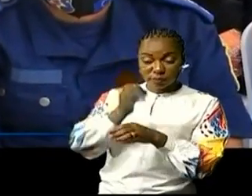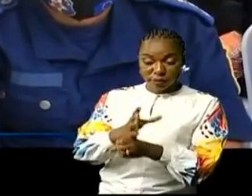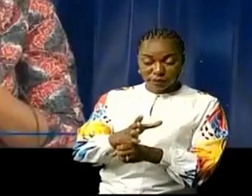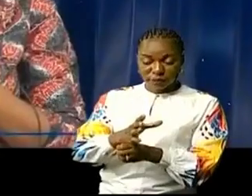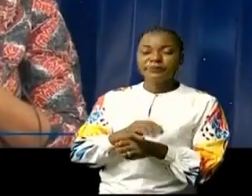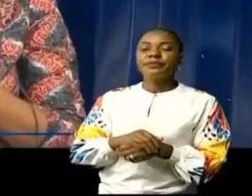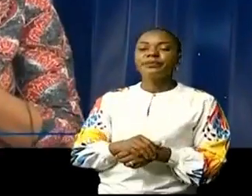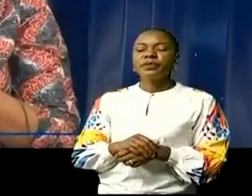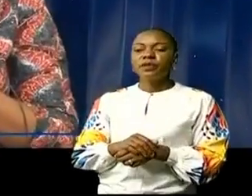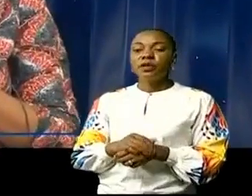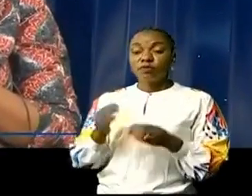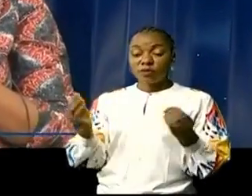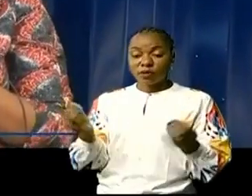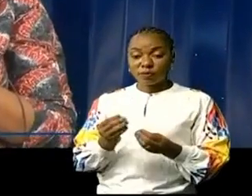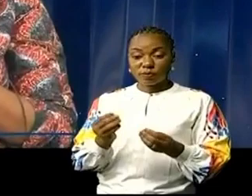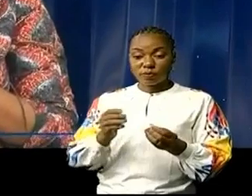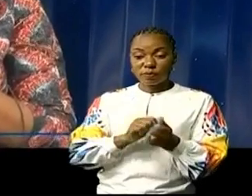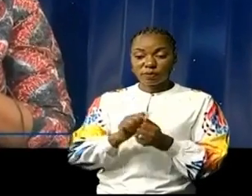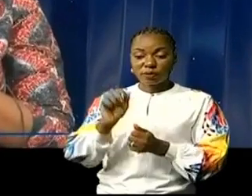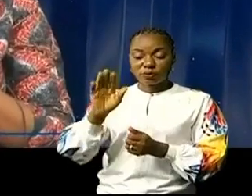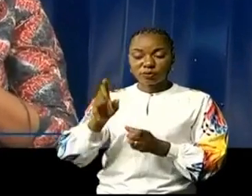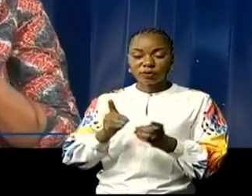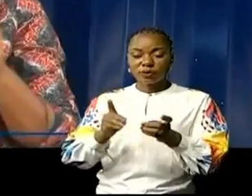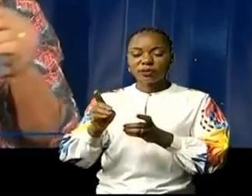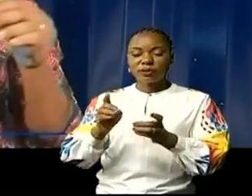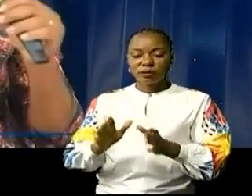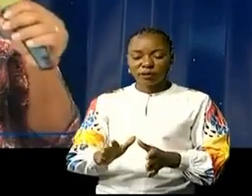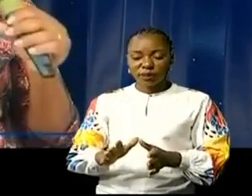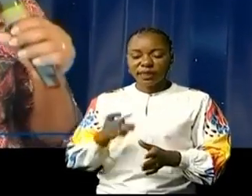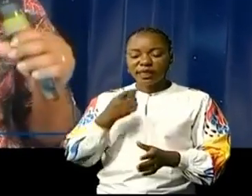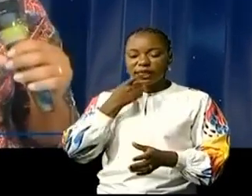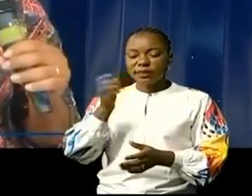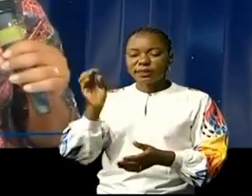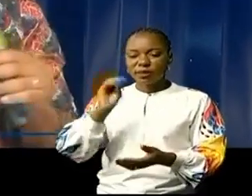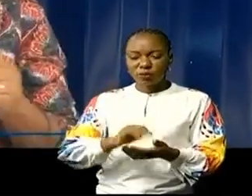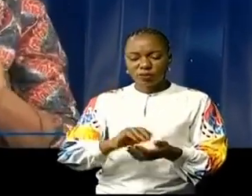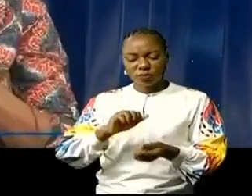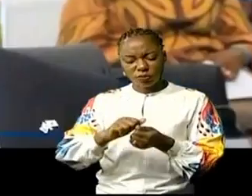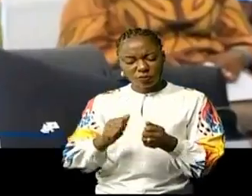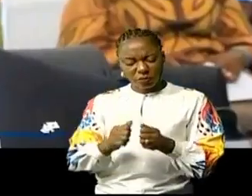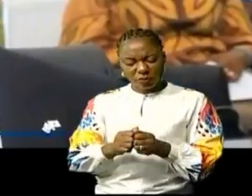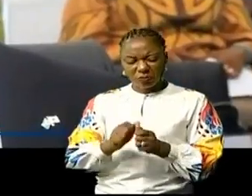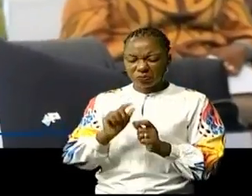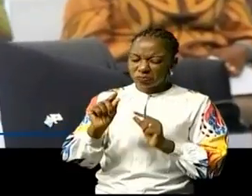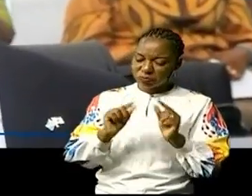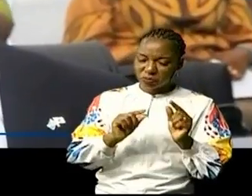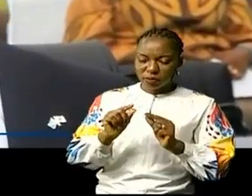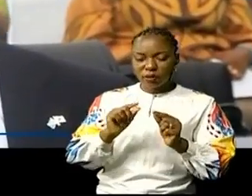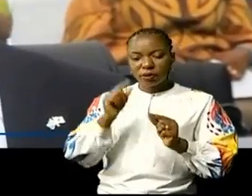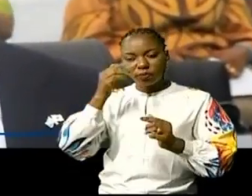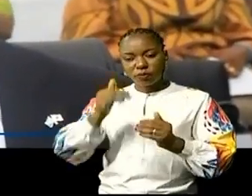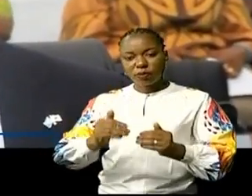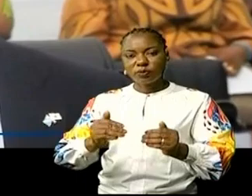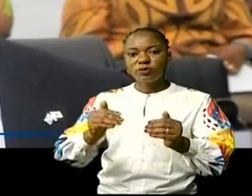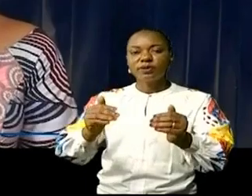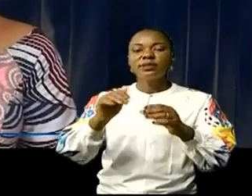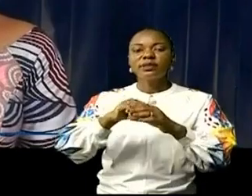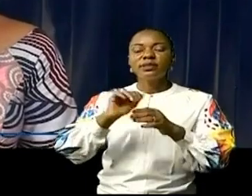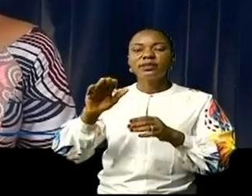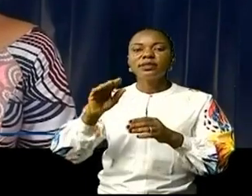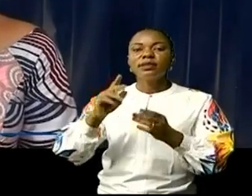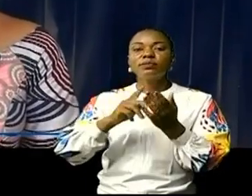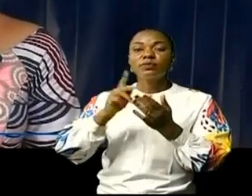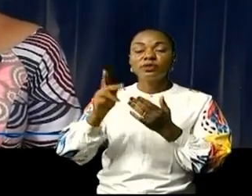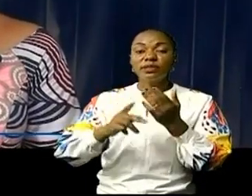record, cela sous son leadership. Cependant, elle a évoqué certains défis qui se posent face à la continuité de ces projets.